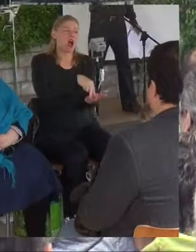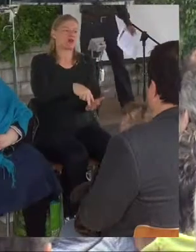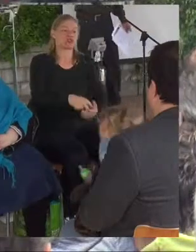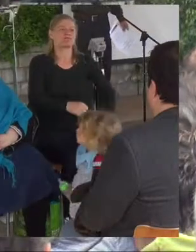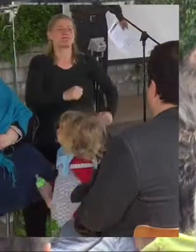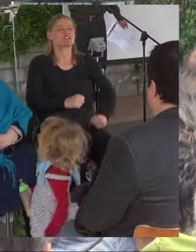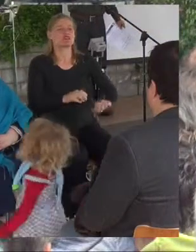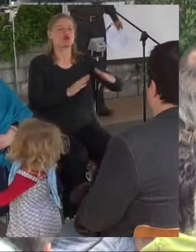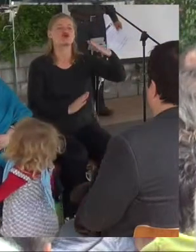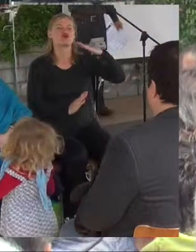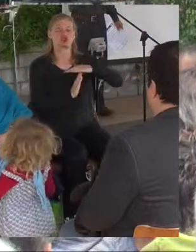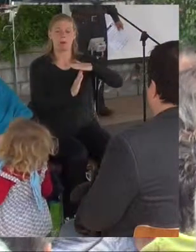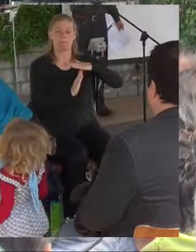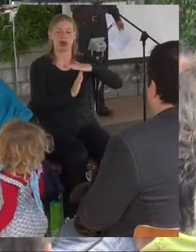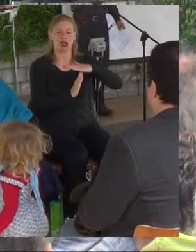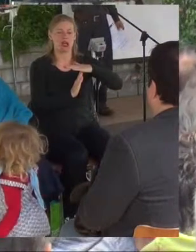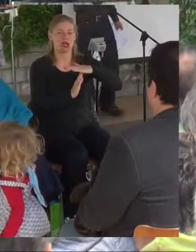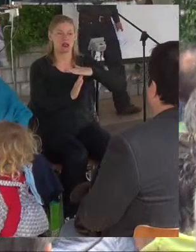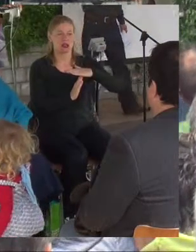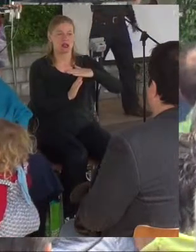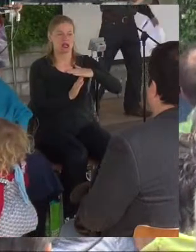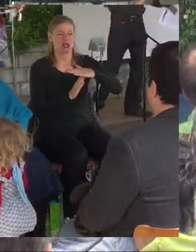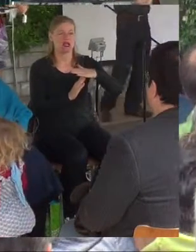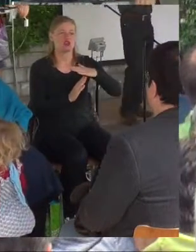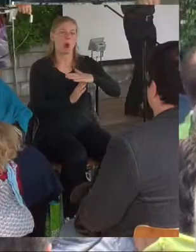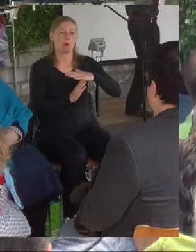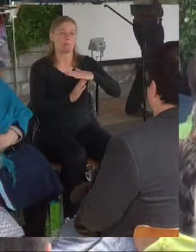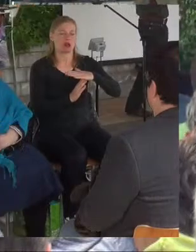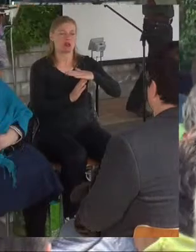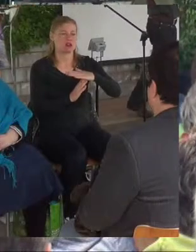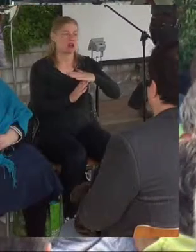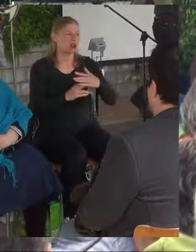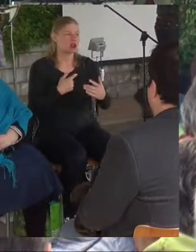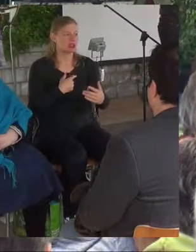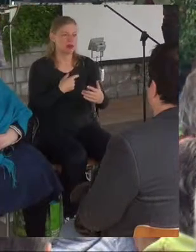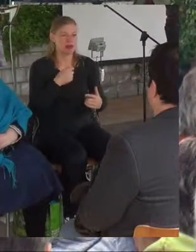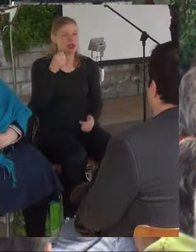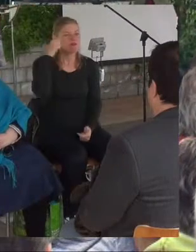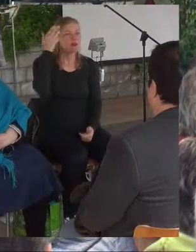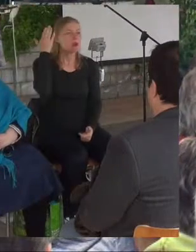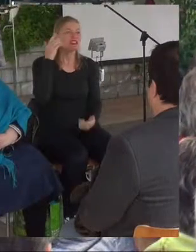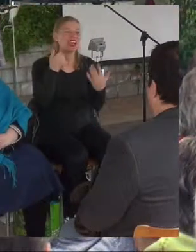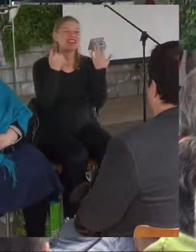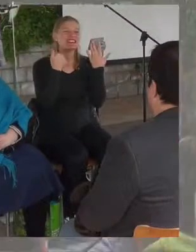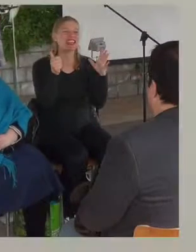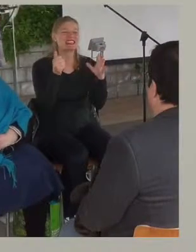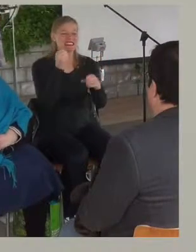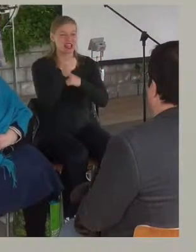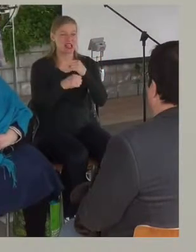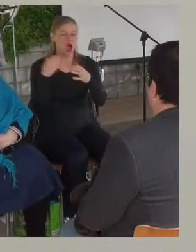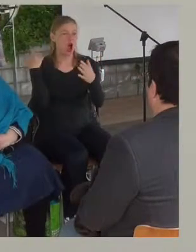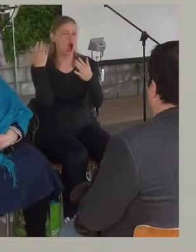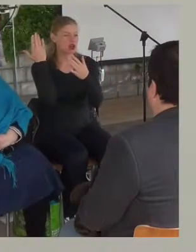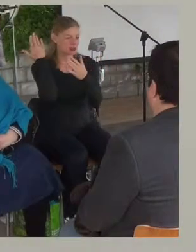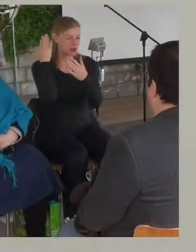sagen, bis hier und nicht weiter. Ich habe da so einen Spruch, das kommt dann aus einem Film in den 60er Jahren. Und